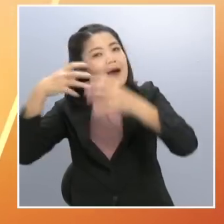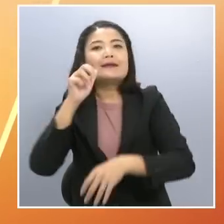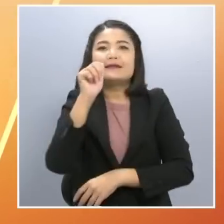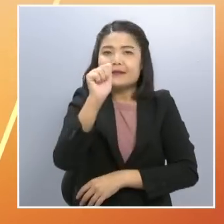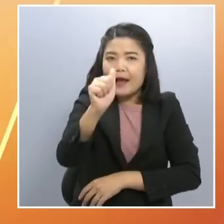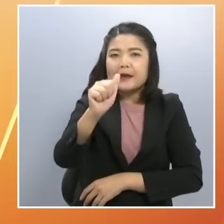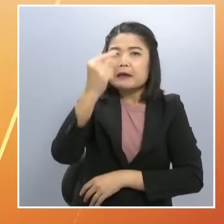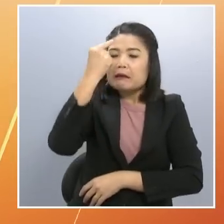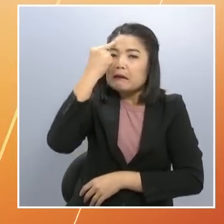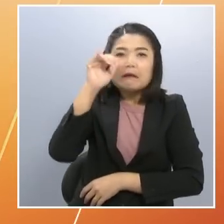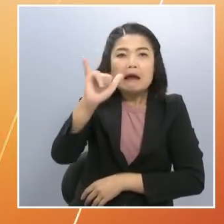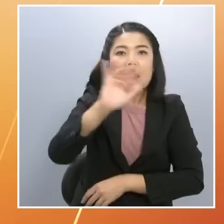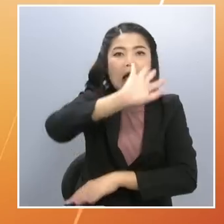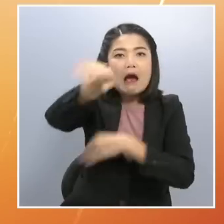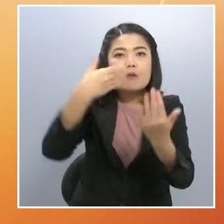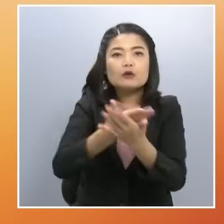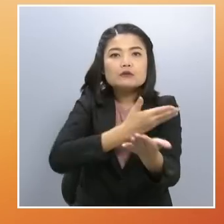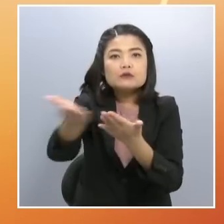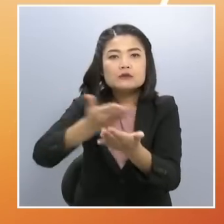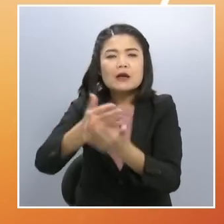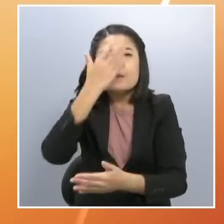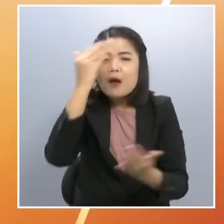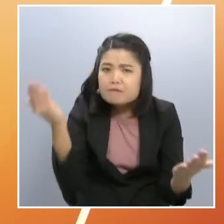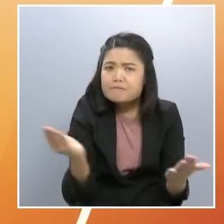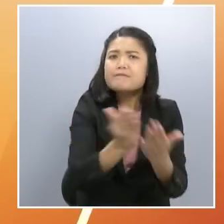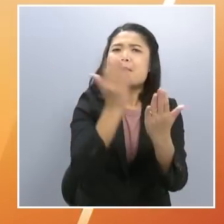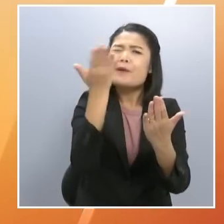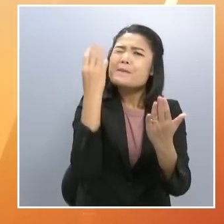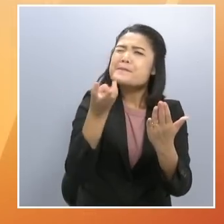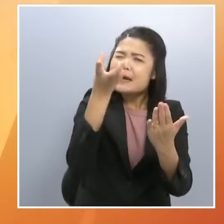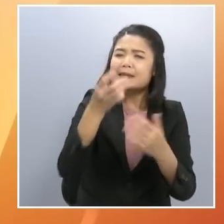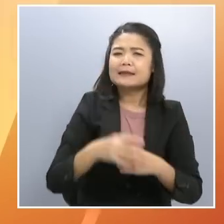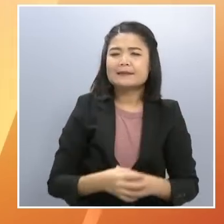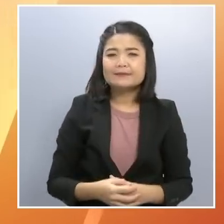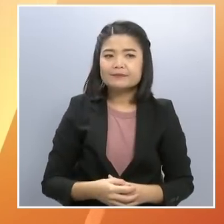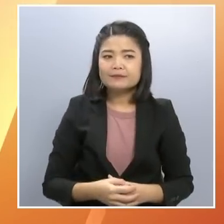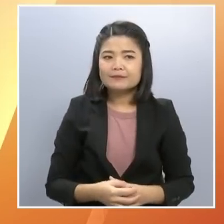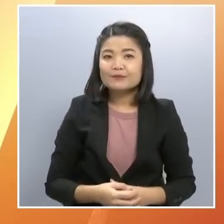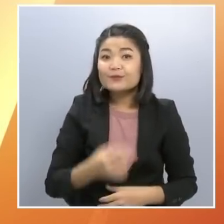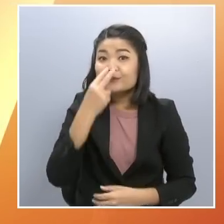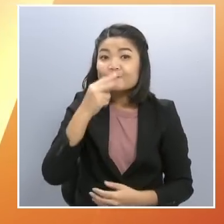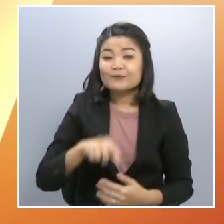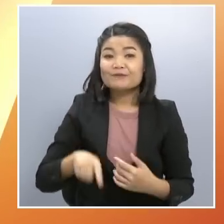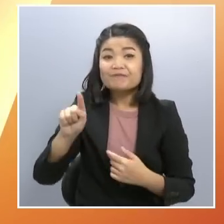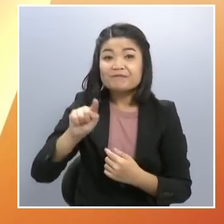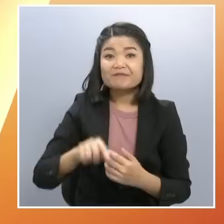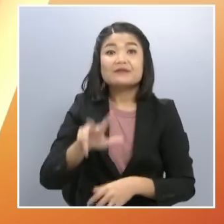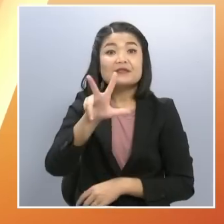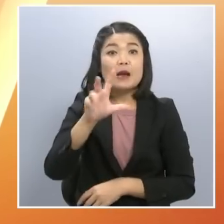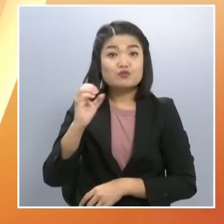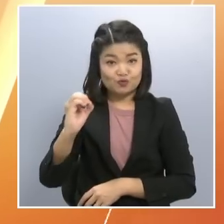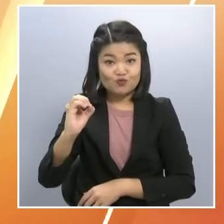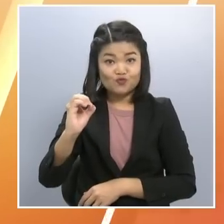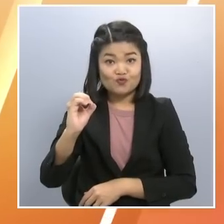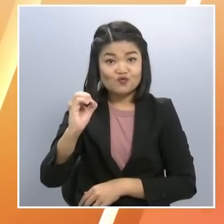ไม่คาดคิดว่าท่านผู้ชมจะซื้อเพราะมันเพิ่งจะออกไปไม่นาน ค่ะ ออกจริงๆอ่ะ โอ้ดูเลขท้าย2ตัวสิคะ30นะคะก็ไป